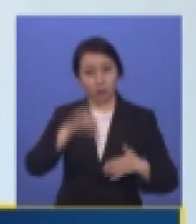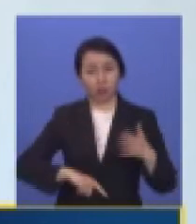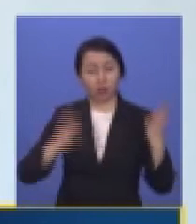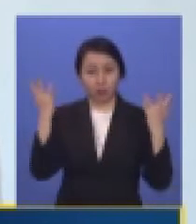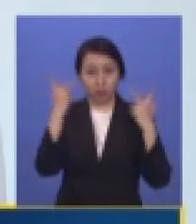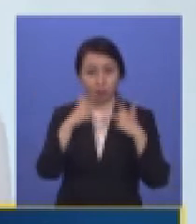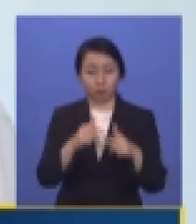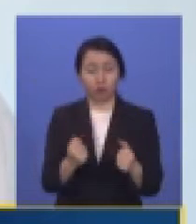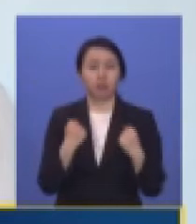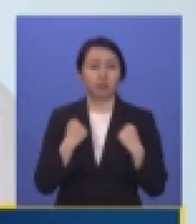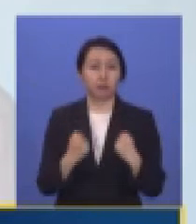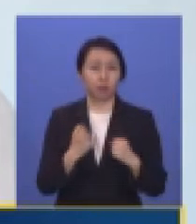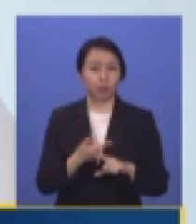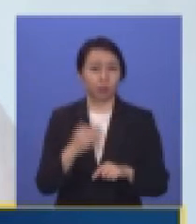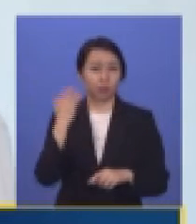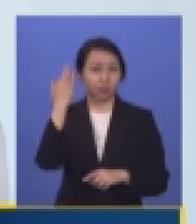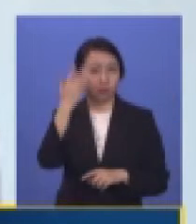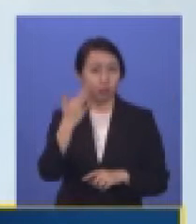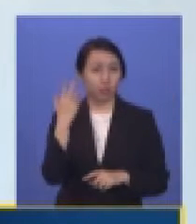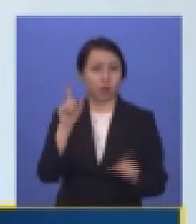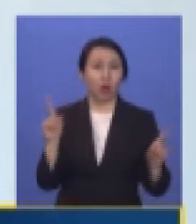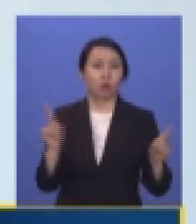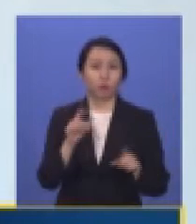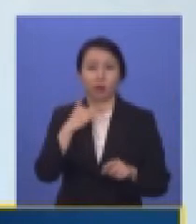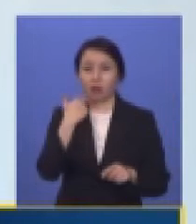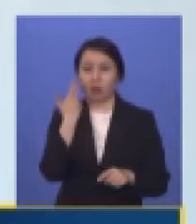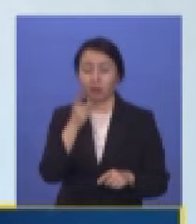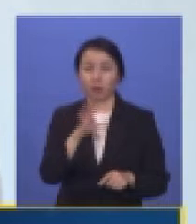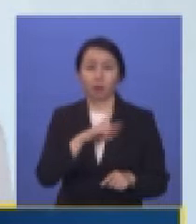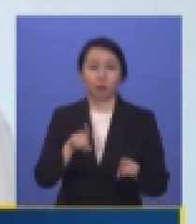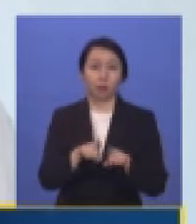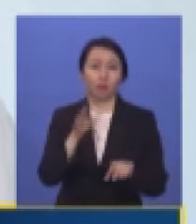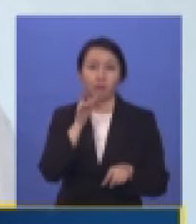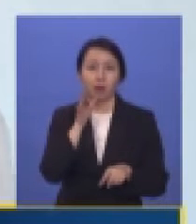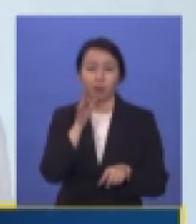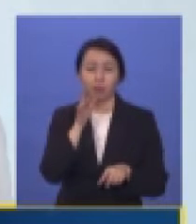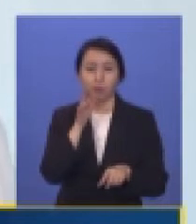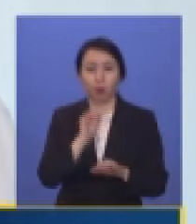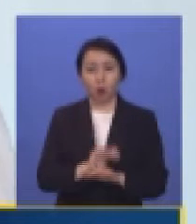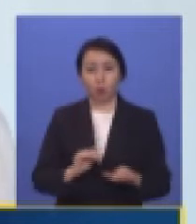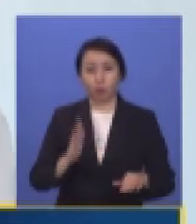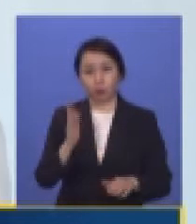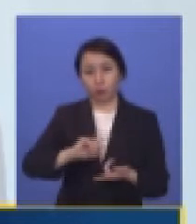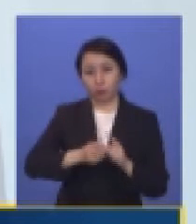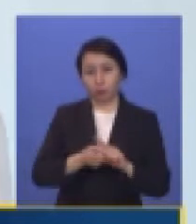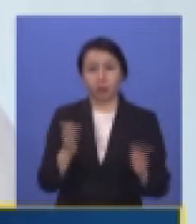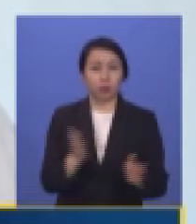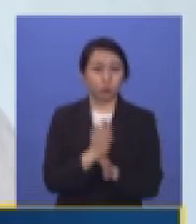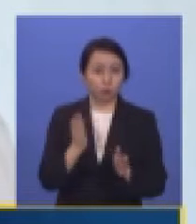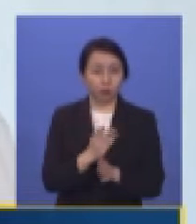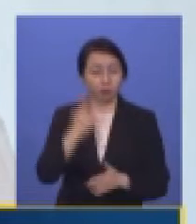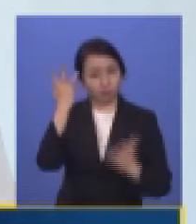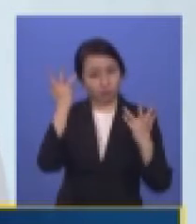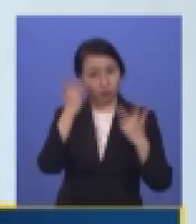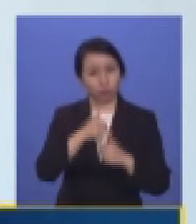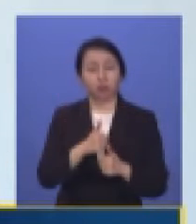влюбился в спорт. Я вот об этом мечтаю, чтобы когда-то наступило такое время, когда у ребенка поменялась судьба, он влюбился